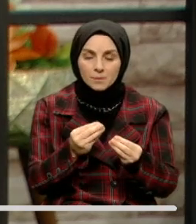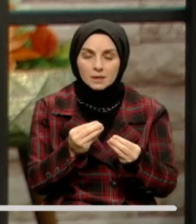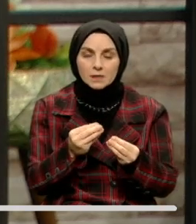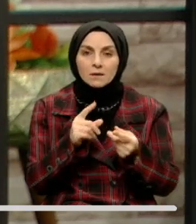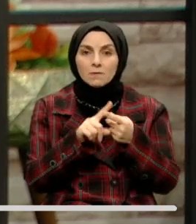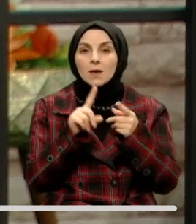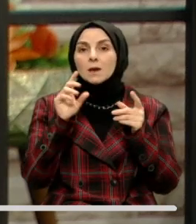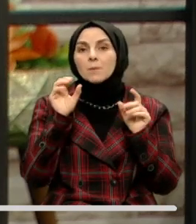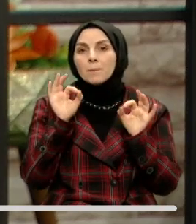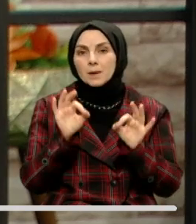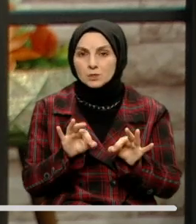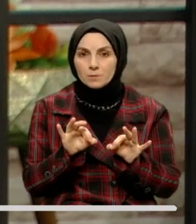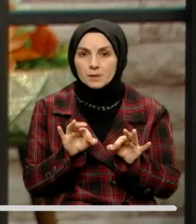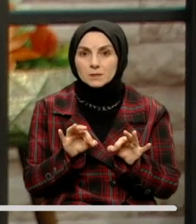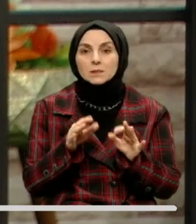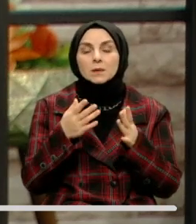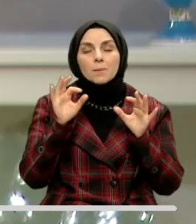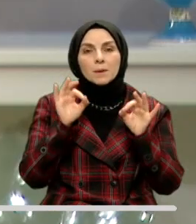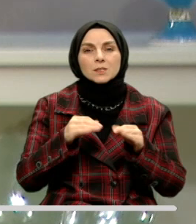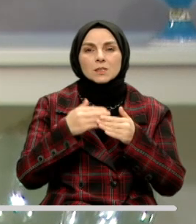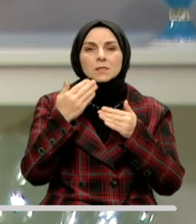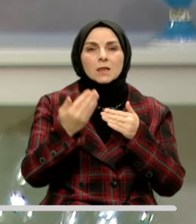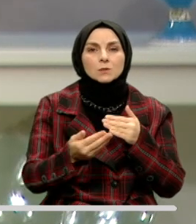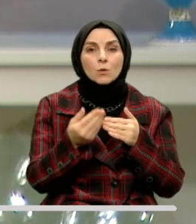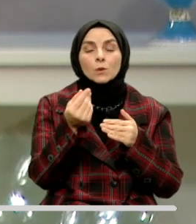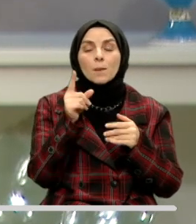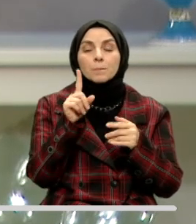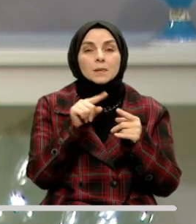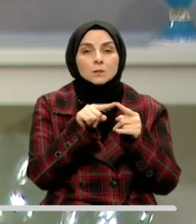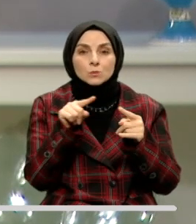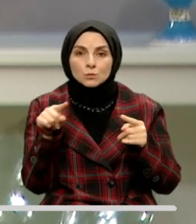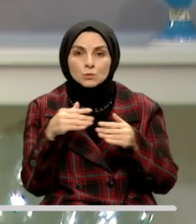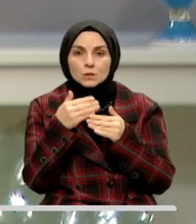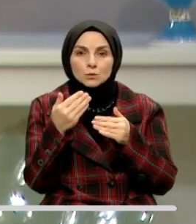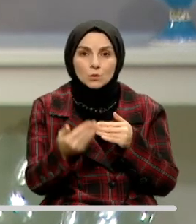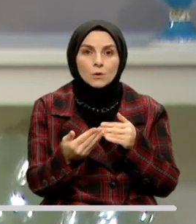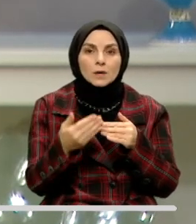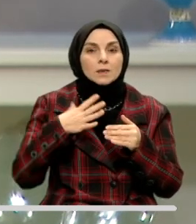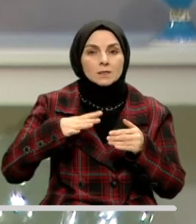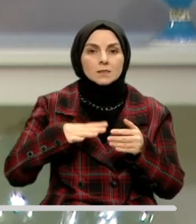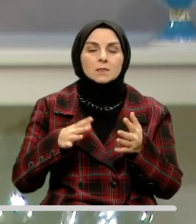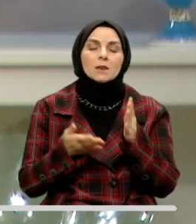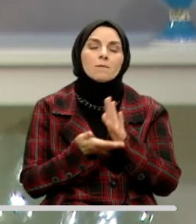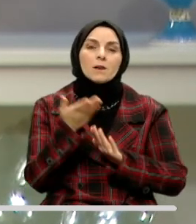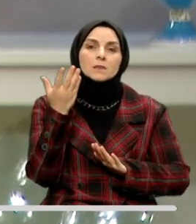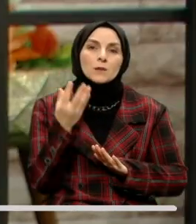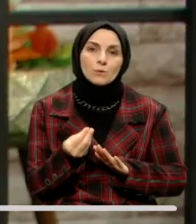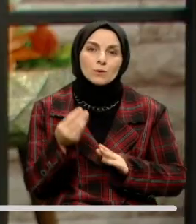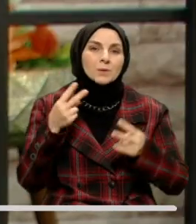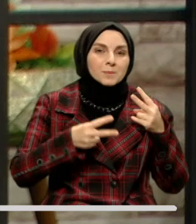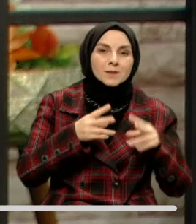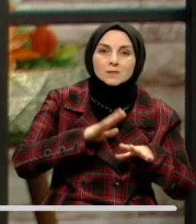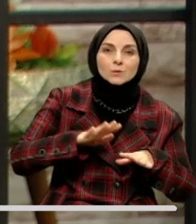geldikçe İstek artar. İstek arttıkça da bazı çocuklar diyor, ya çılgınlar gibi çalışıyor, sabahlara kadar çalışıyor. Hatta dalga